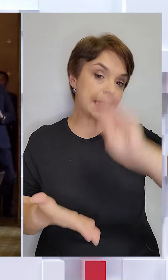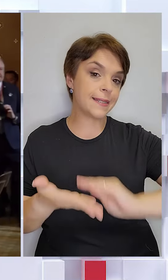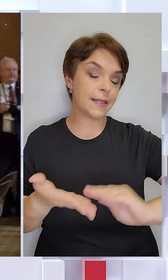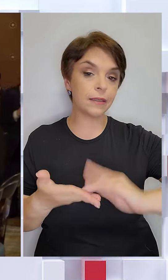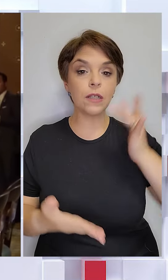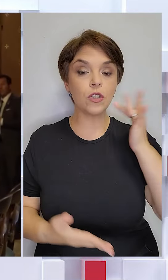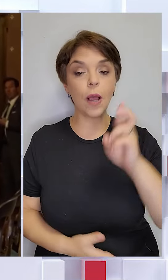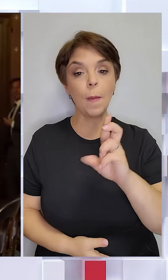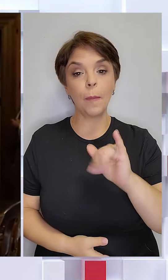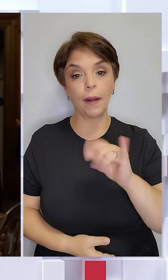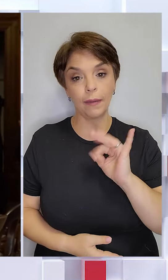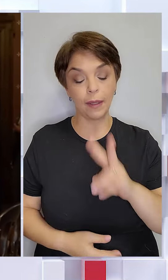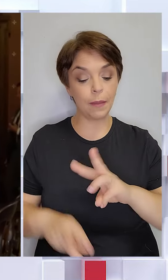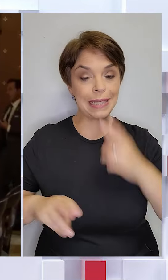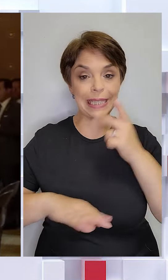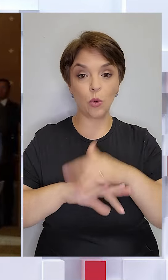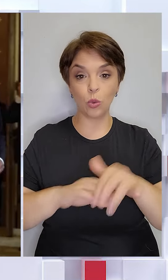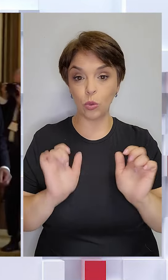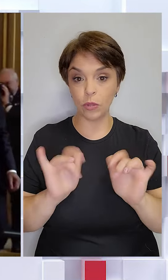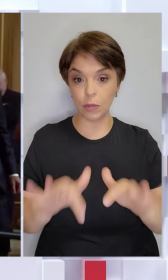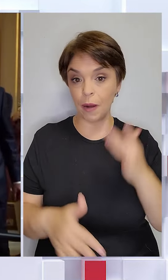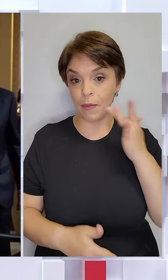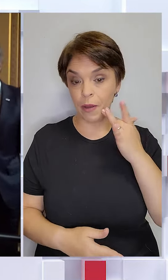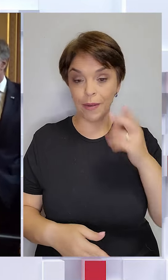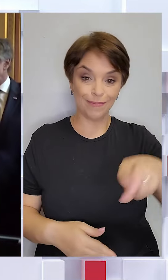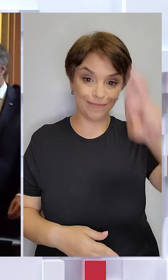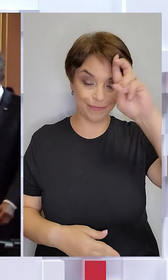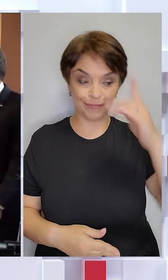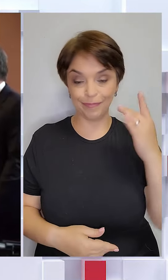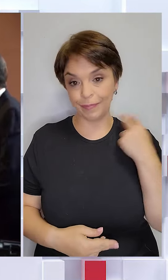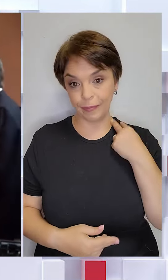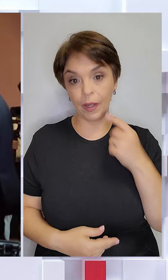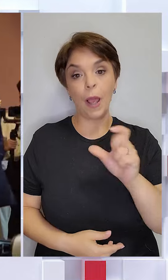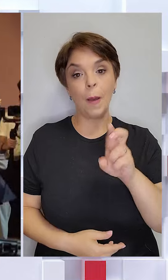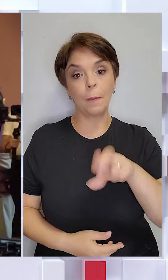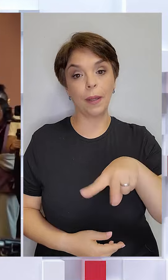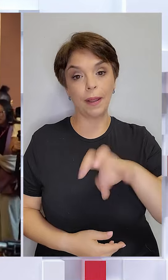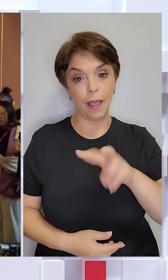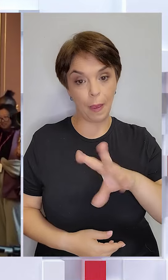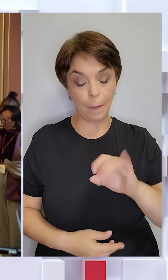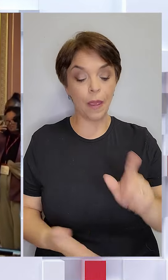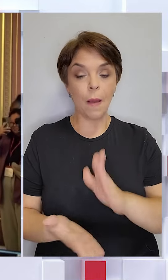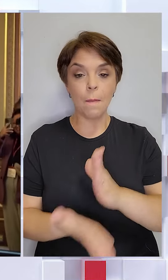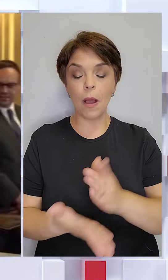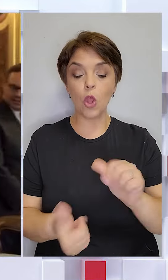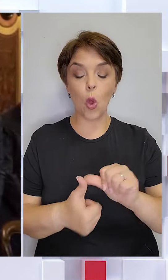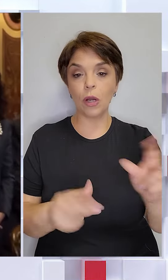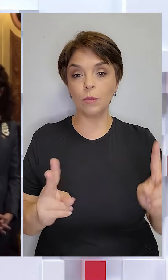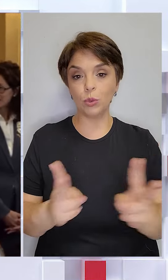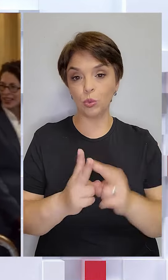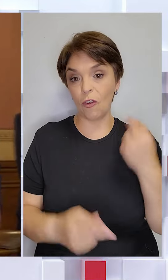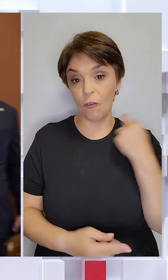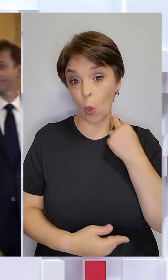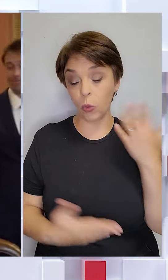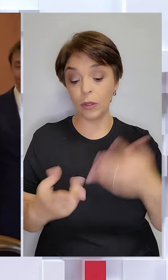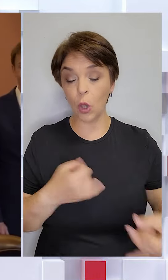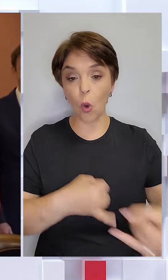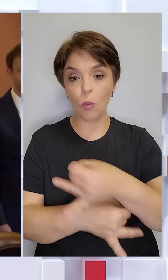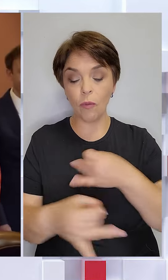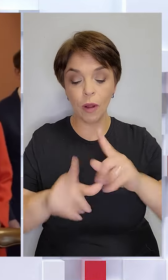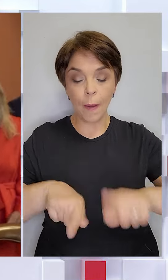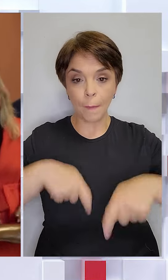держсекретар США Ентоні Блінкен та міністр закордонних справ Сполученого Королівства Девід Леммі мали окрему зустріч в Лондоні, на якій